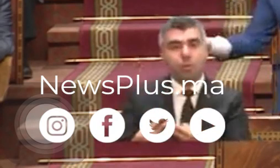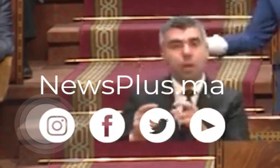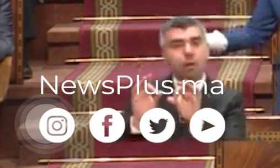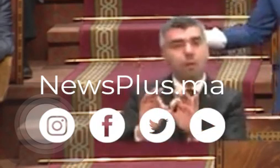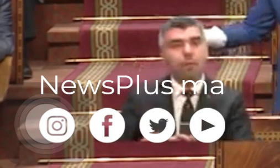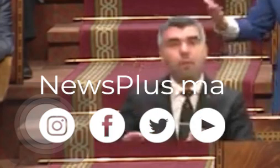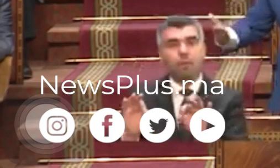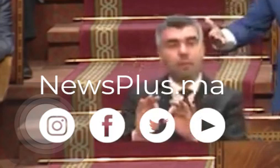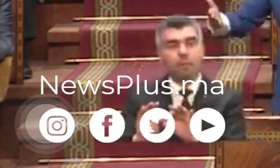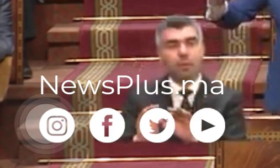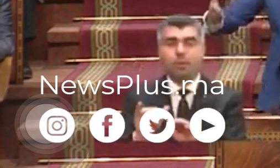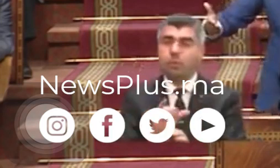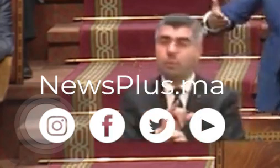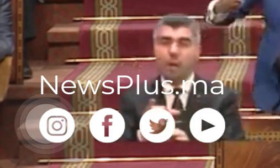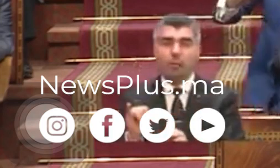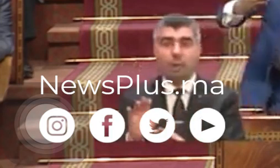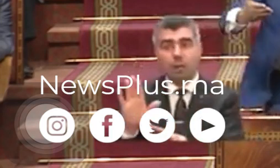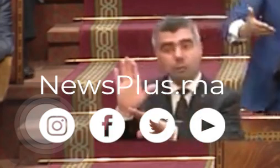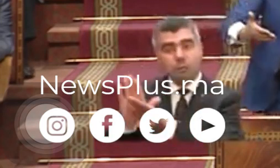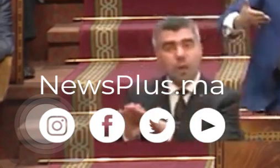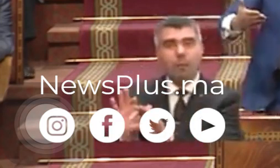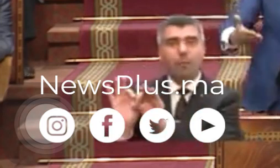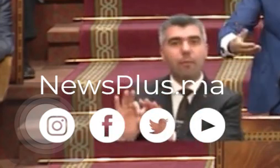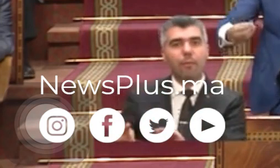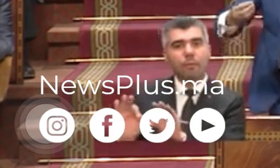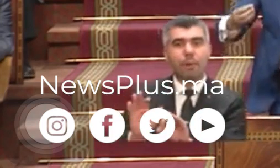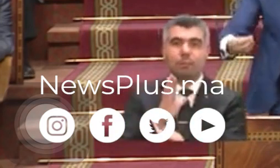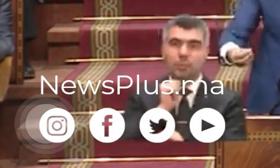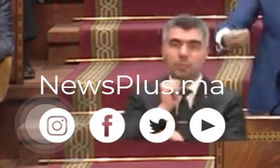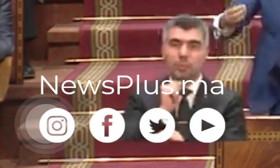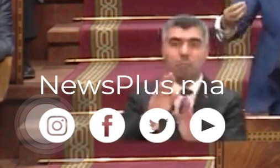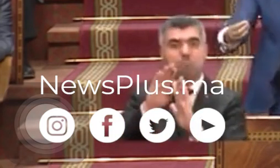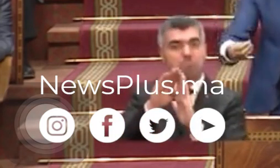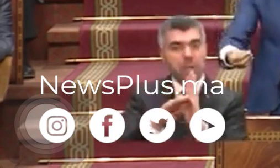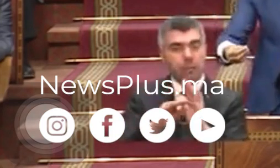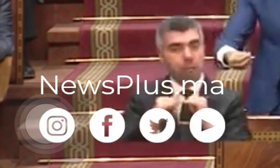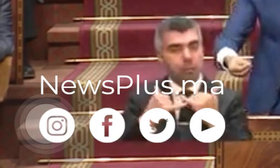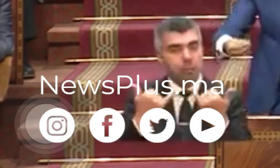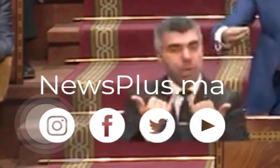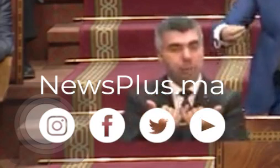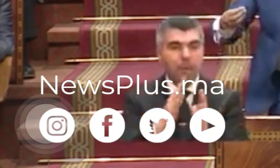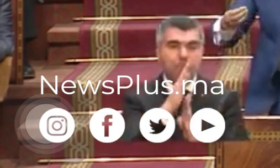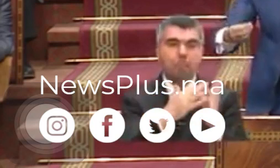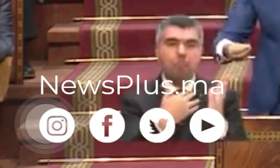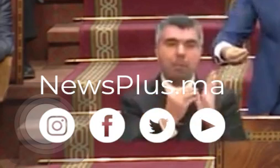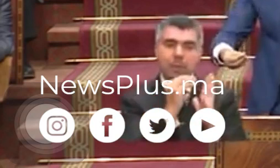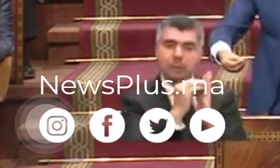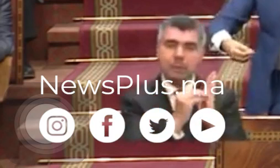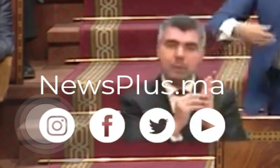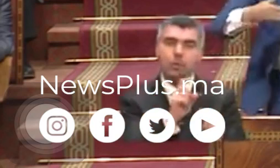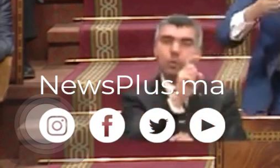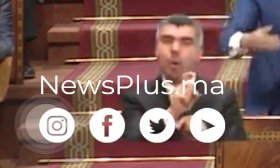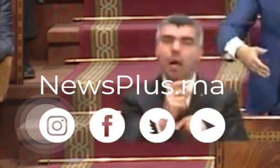ما كايناش، وبالتالي خص المكتب يجتمع ويبرمج ويدير في الجدول الاعمال ديالو مساءله رئيس